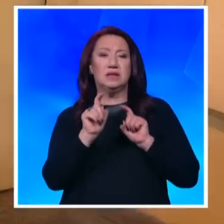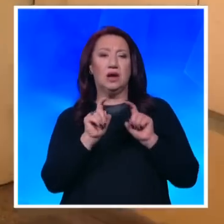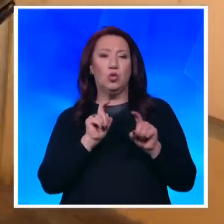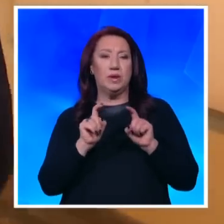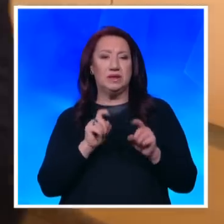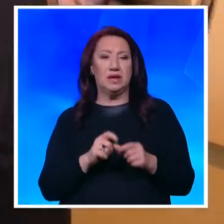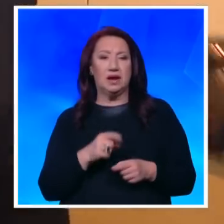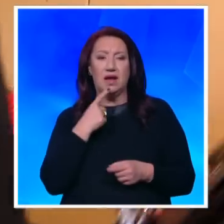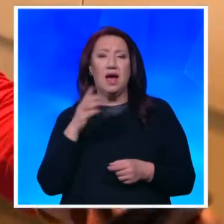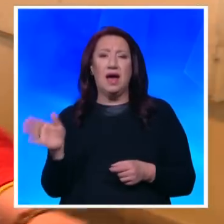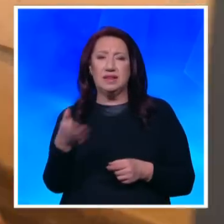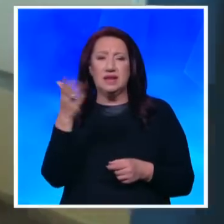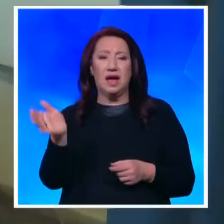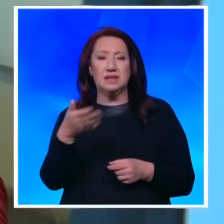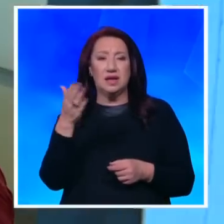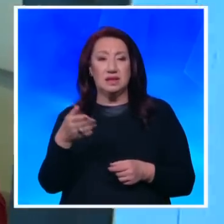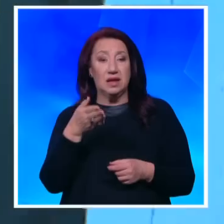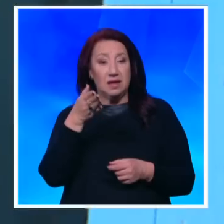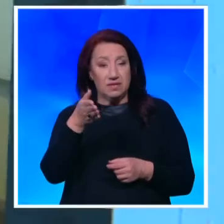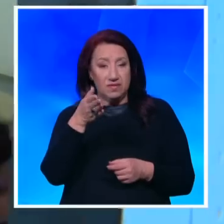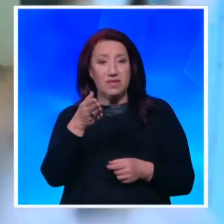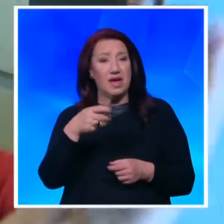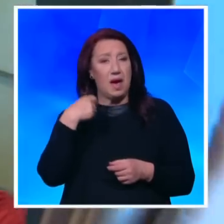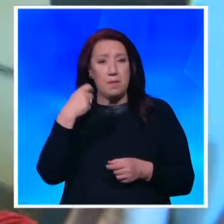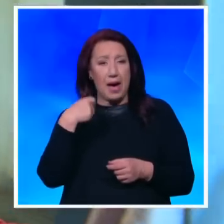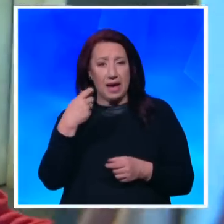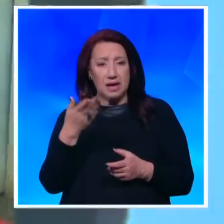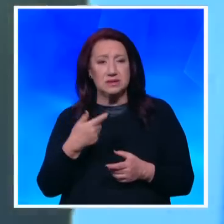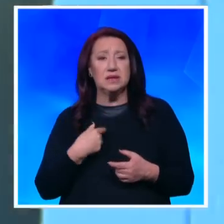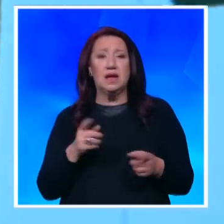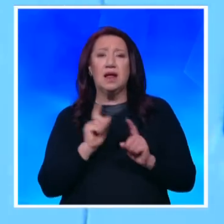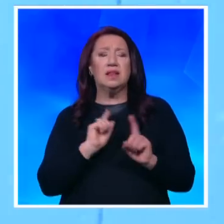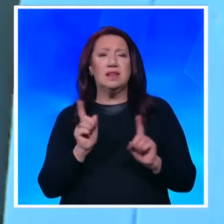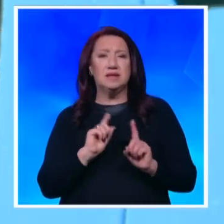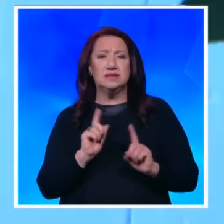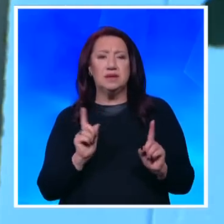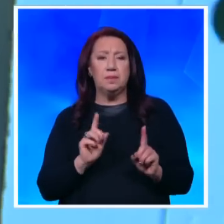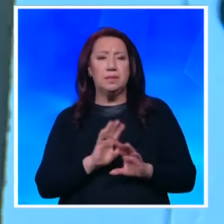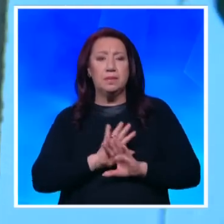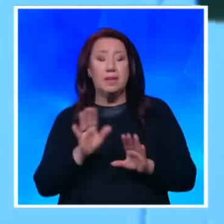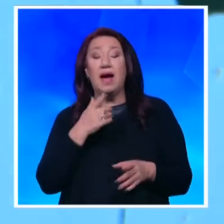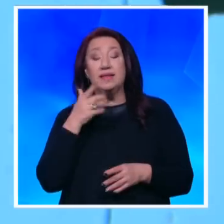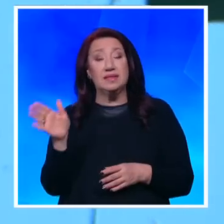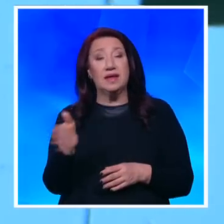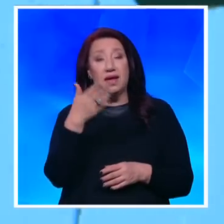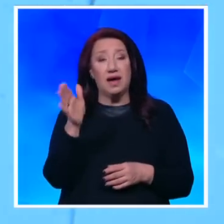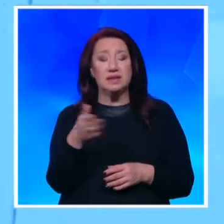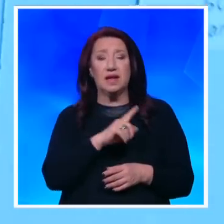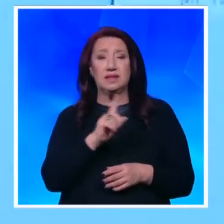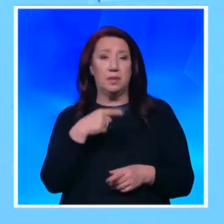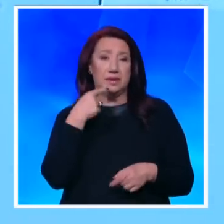ако обичате, моля ви се. Майка на момчето ли? Не съм никаква. Какво? По принцип, няма какво да